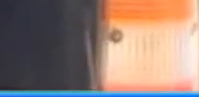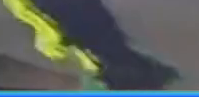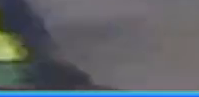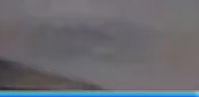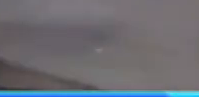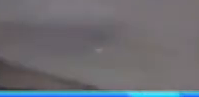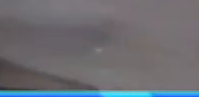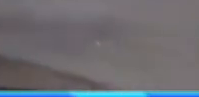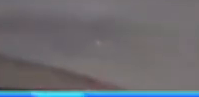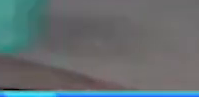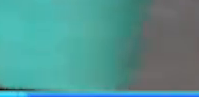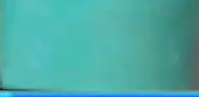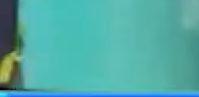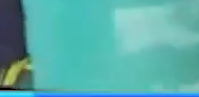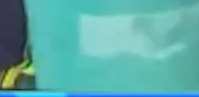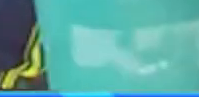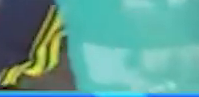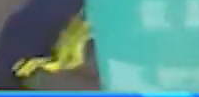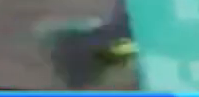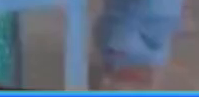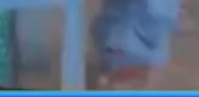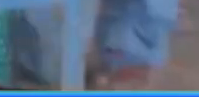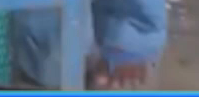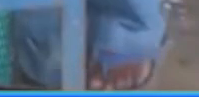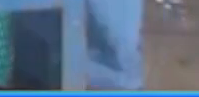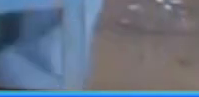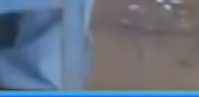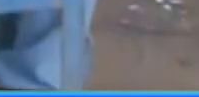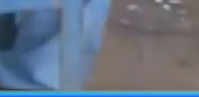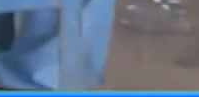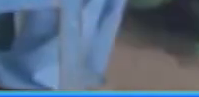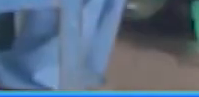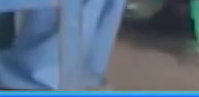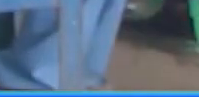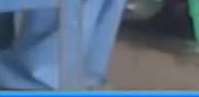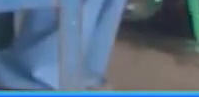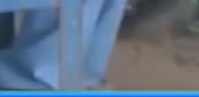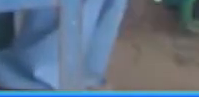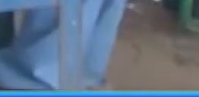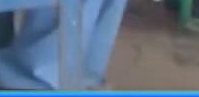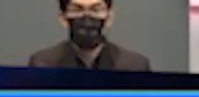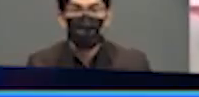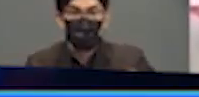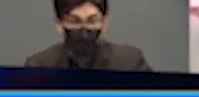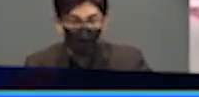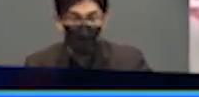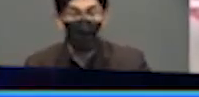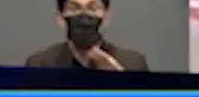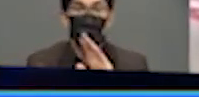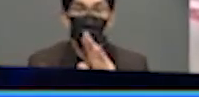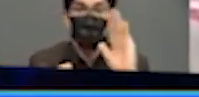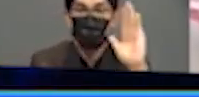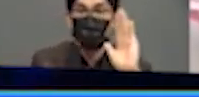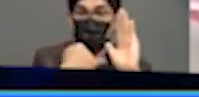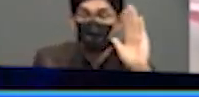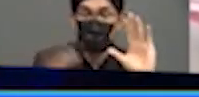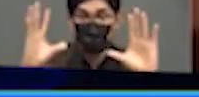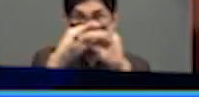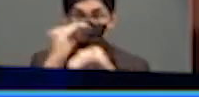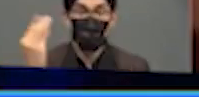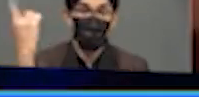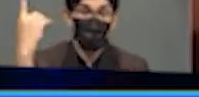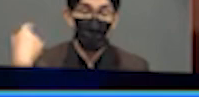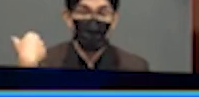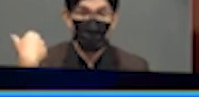ม.คมีส่วนดีเซลล่ะไหนดูซิของเดลินิว